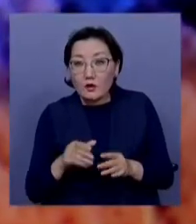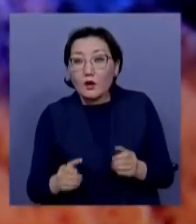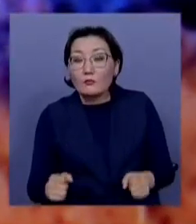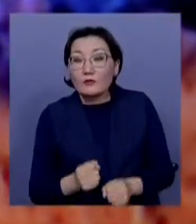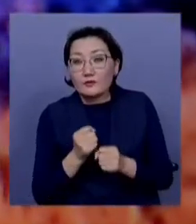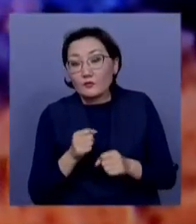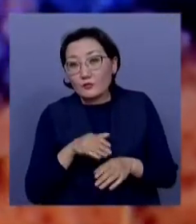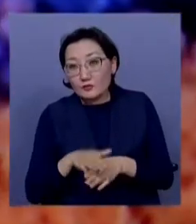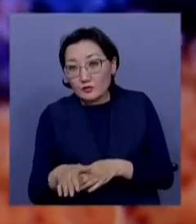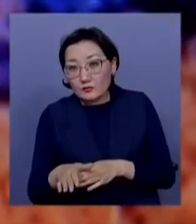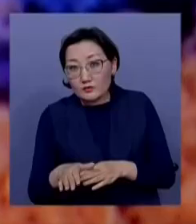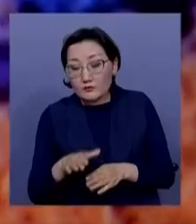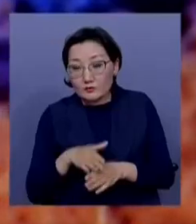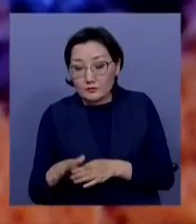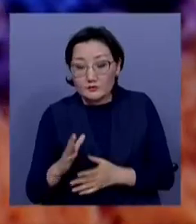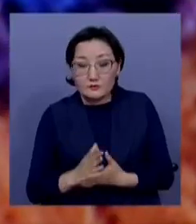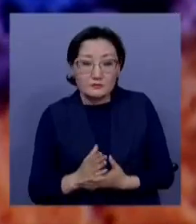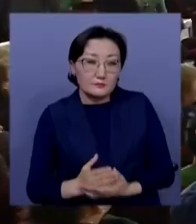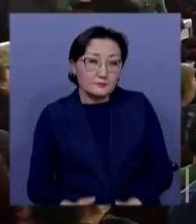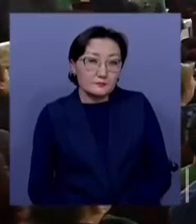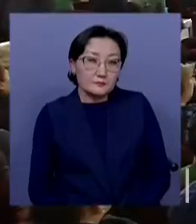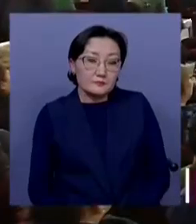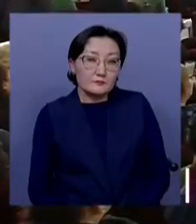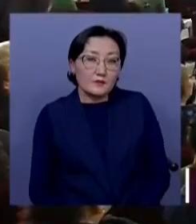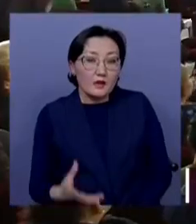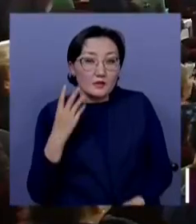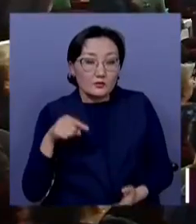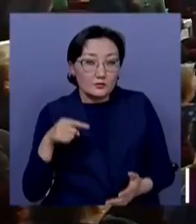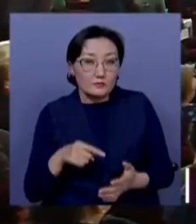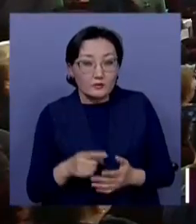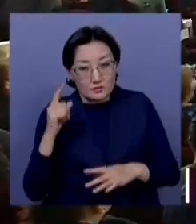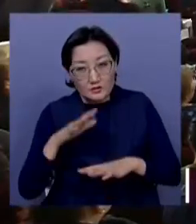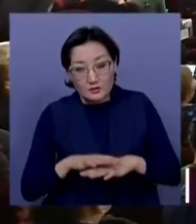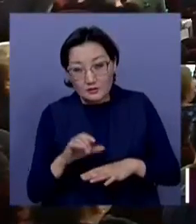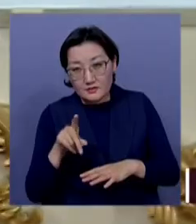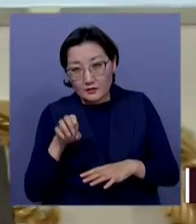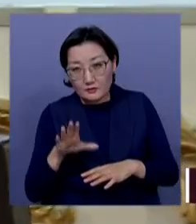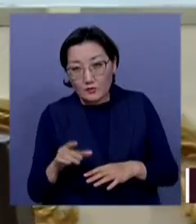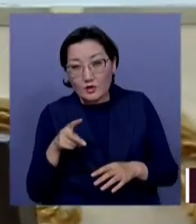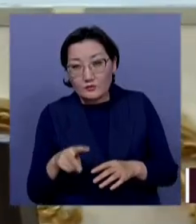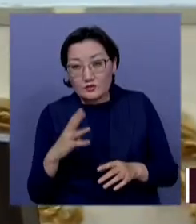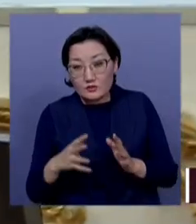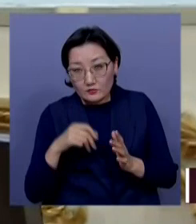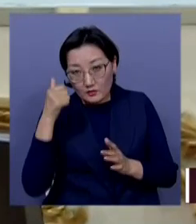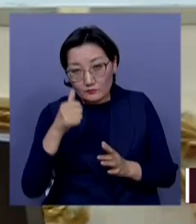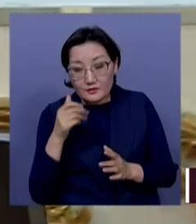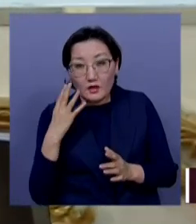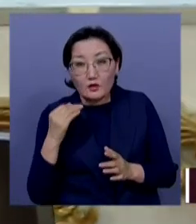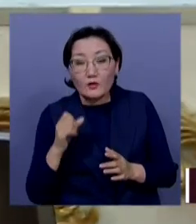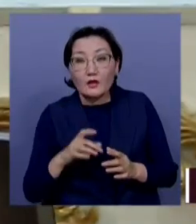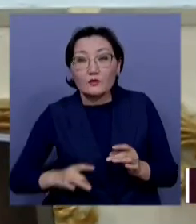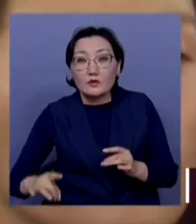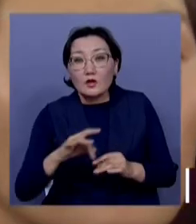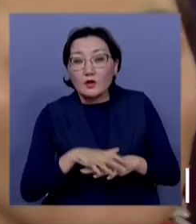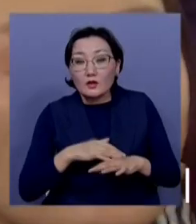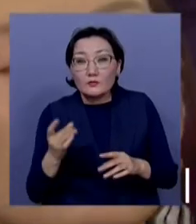бастама қолдау тауып орындалып жатыр. Алматы қаласының әкімі Бақытжан Сағынтаев 2019 жылы Алмалы ауданы